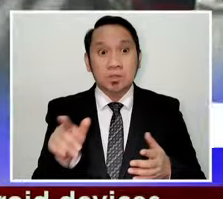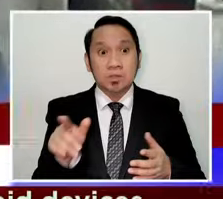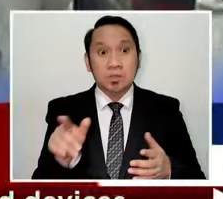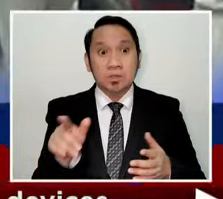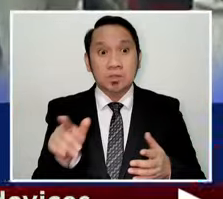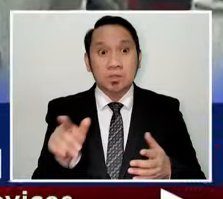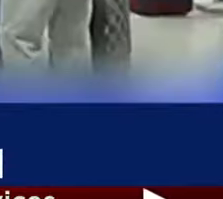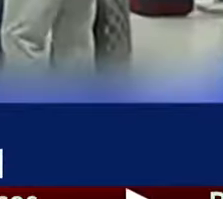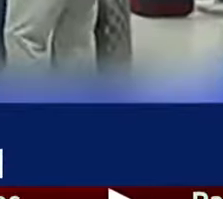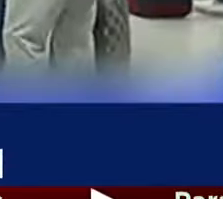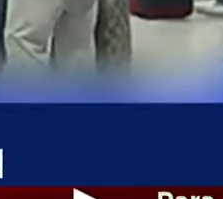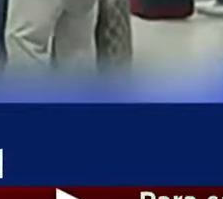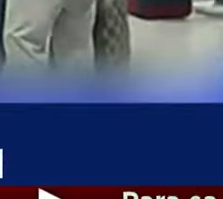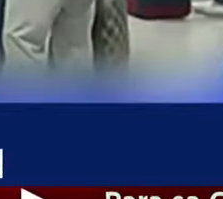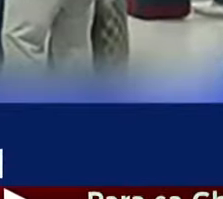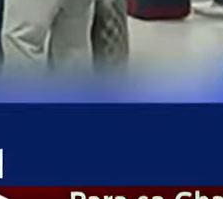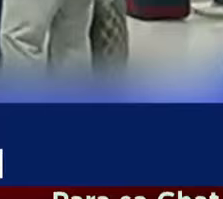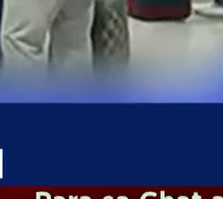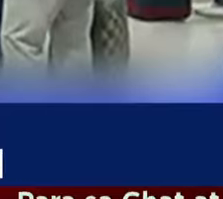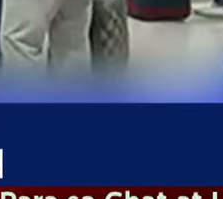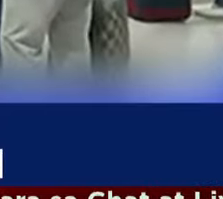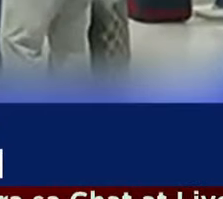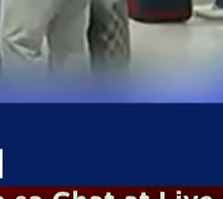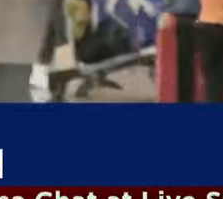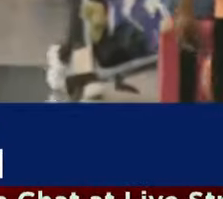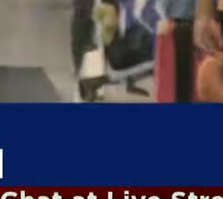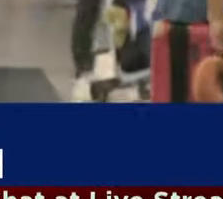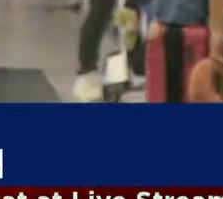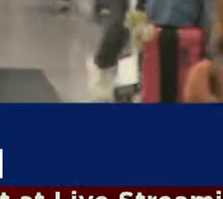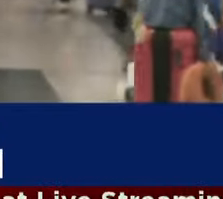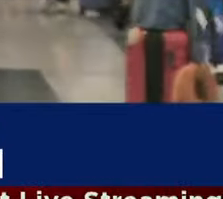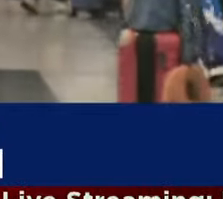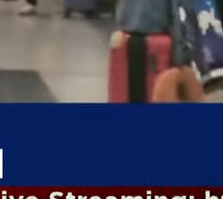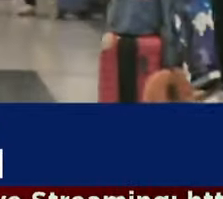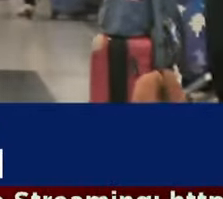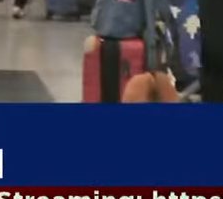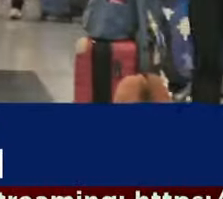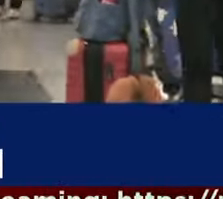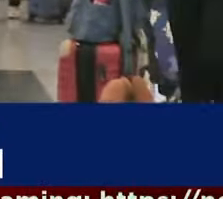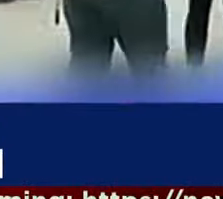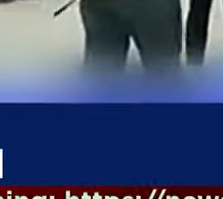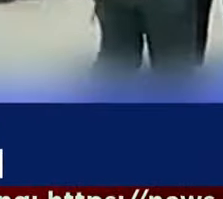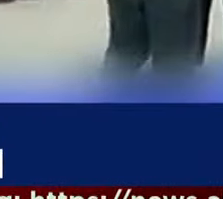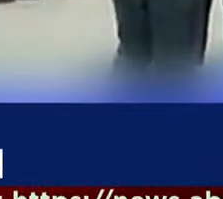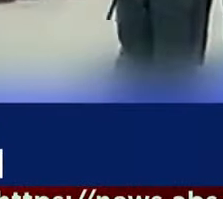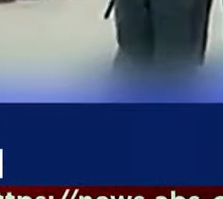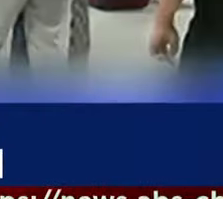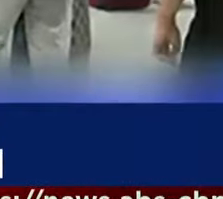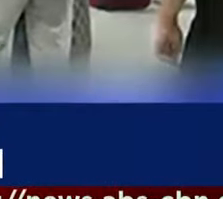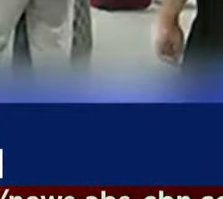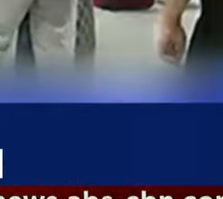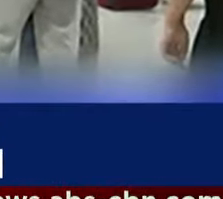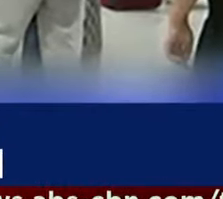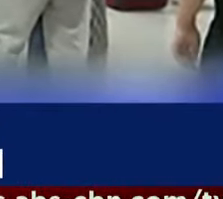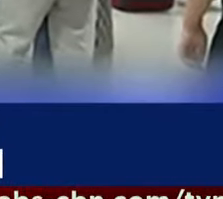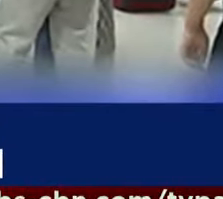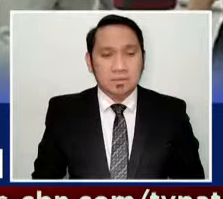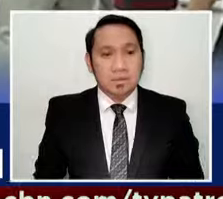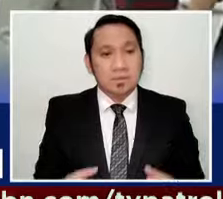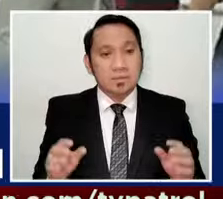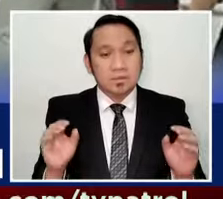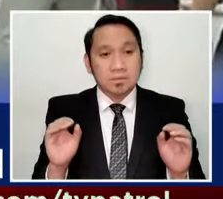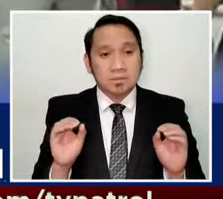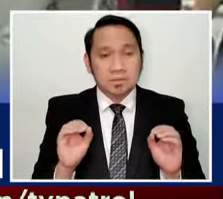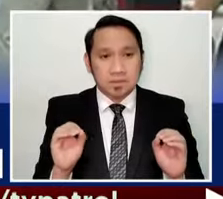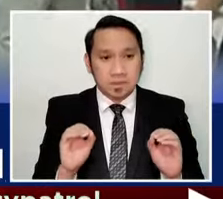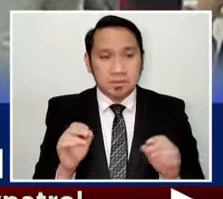kung ano po yung mga hinahanap natin, ano po yung mga tinitingnan natin sa mga departing passengers. Pero wala naman pong nakikitang issues sa